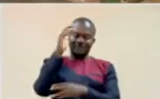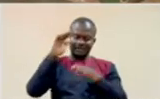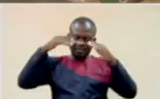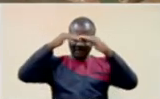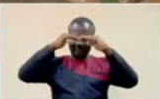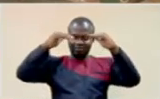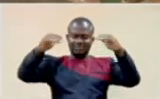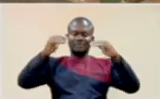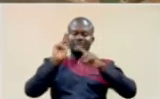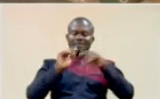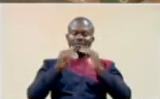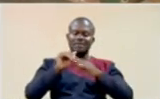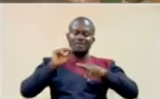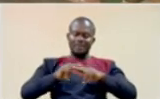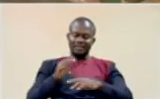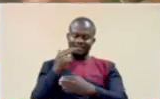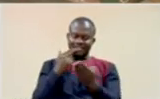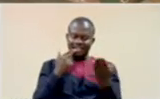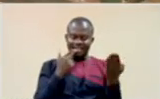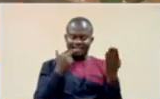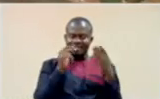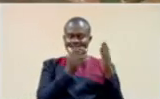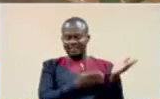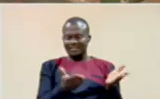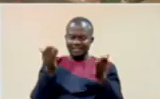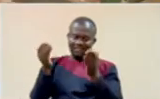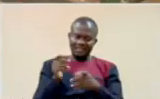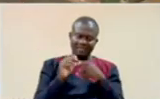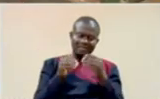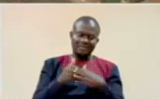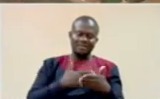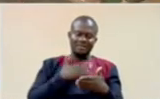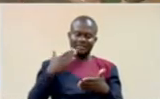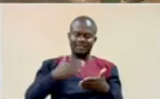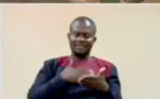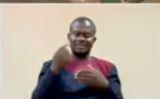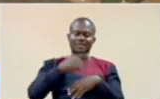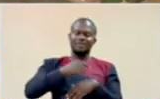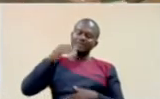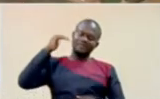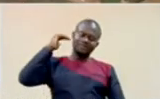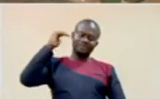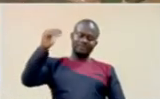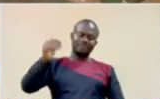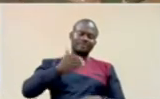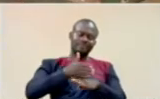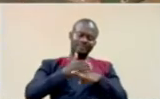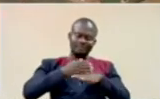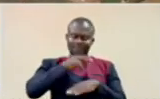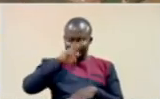bagasakara abantu bakicaraho abatumire bakaza bakishimira umunsi mukuru bakabaga ihene